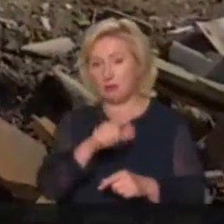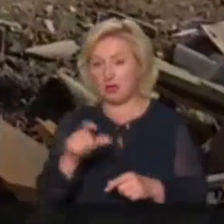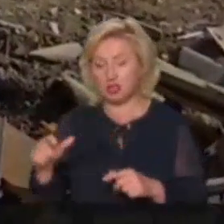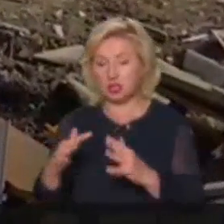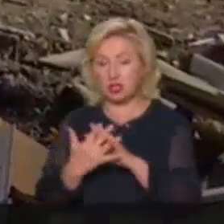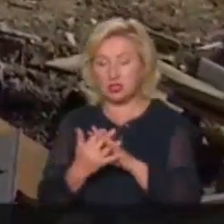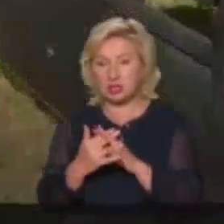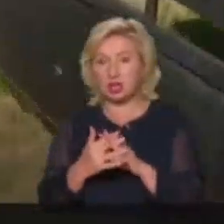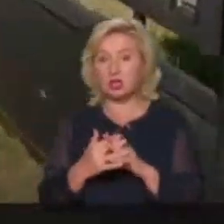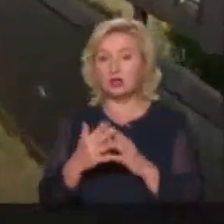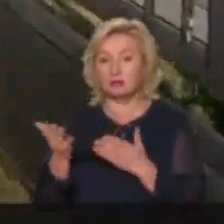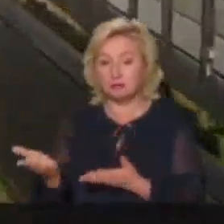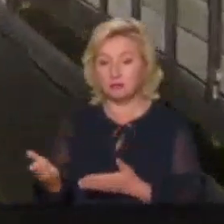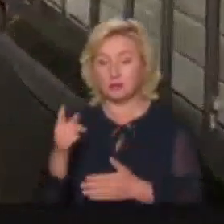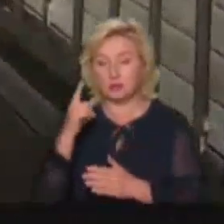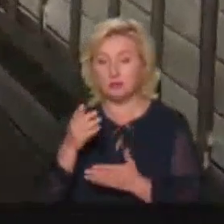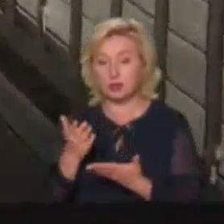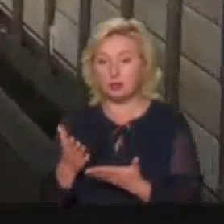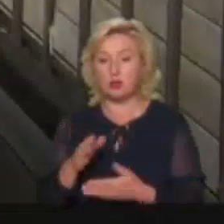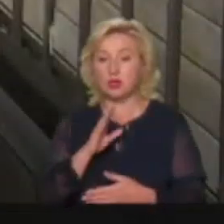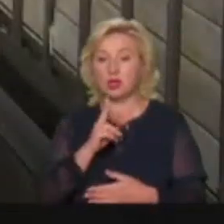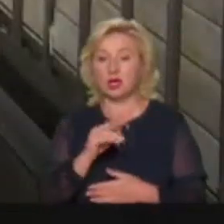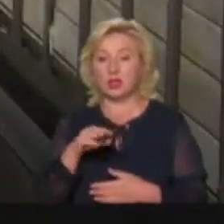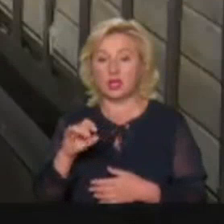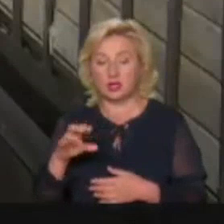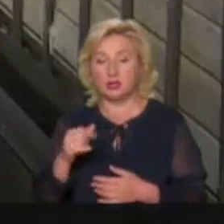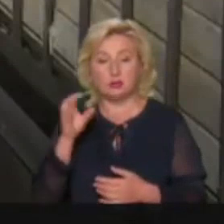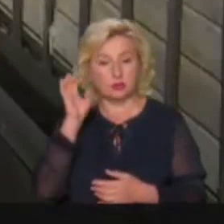населеного пункту, прошу пряму мову, будь ласка, Катерини, послухаємо її.